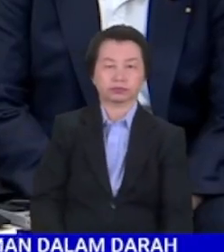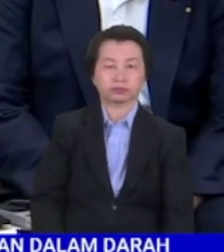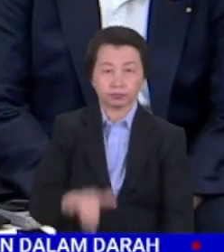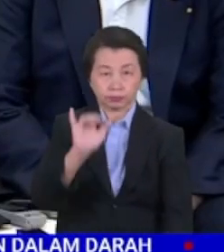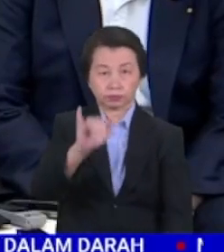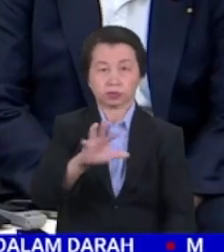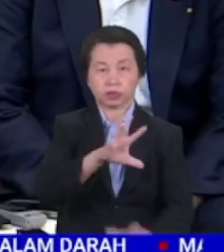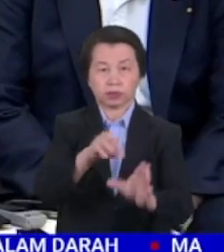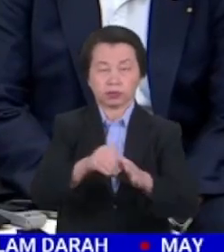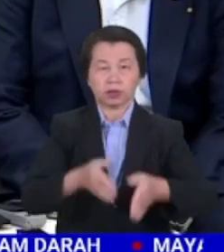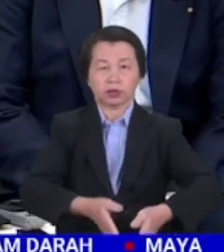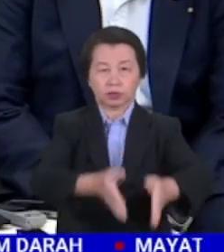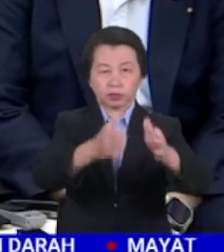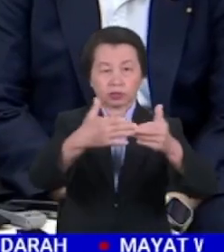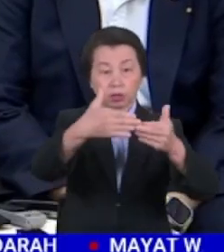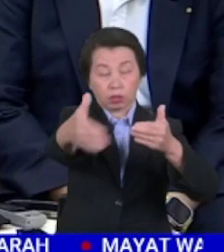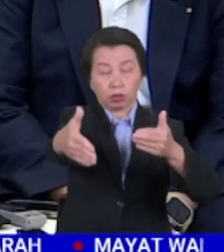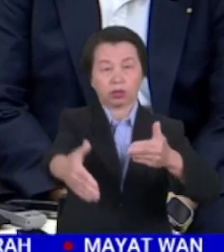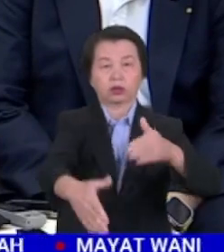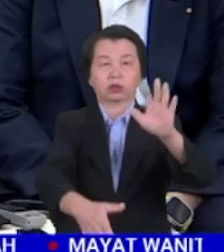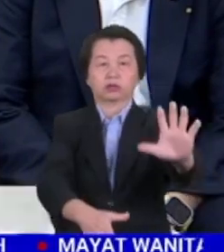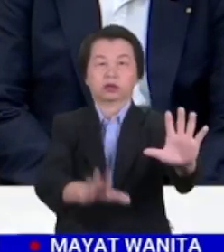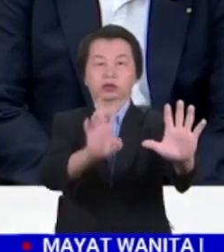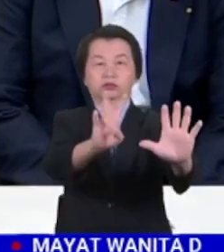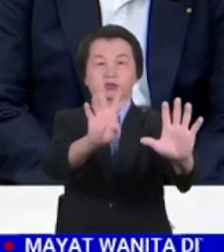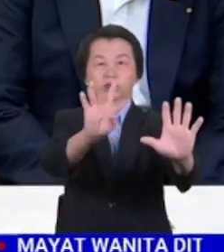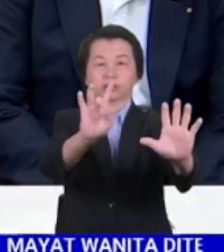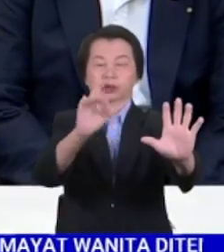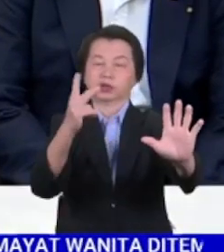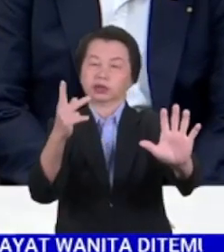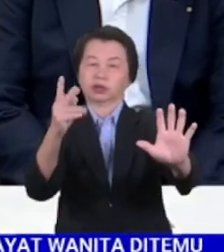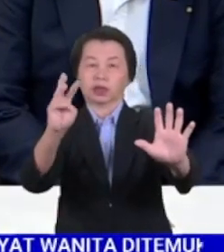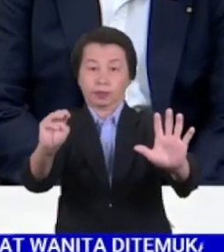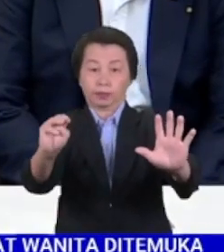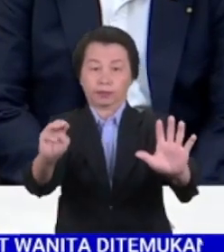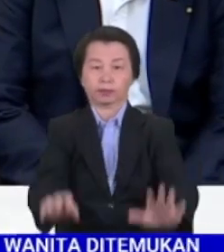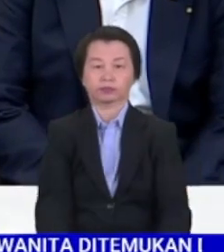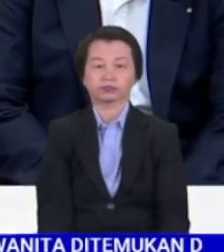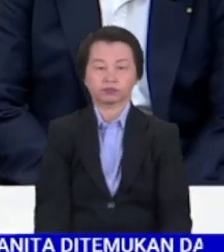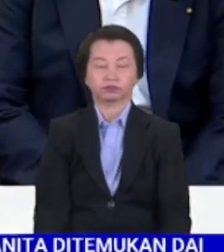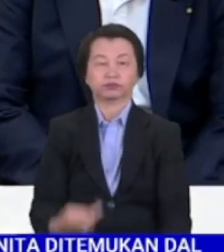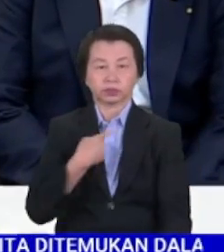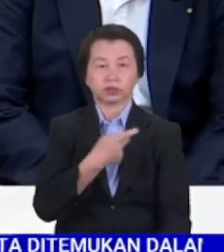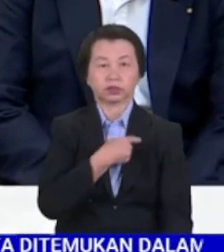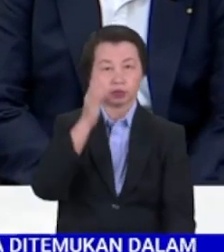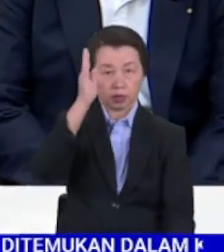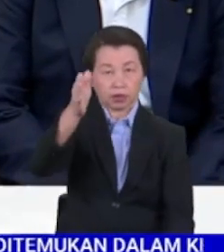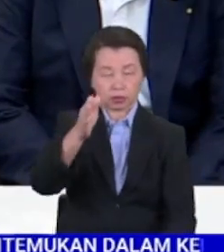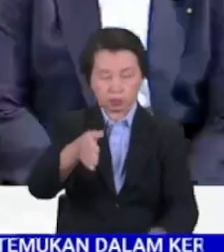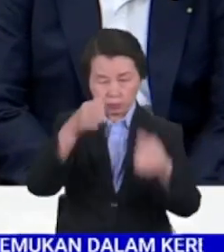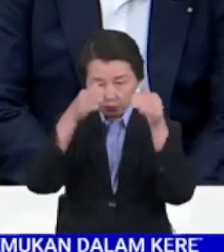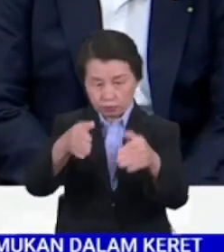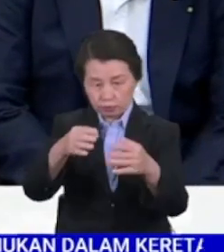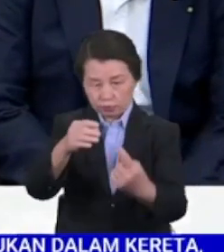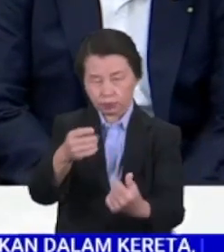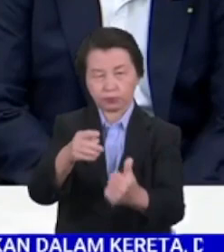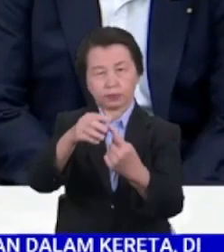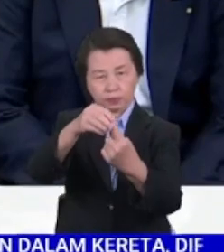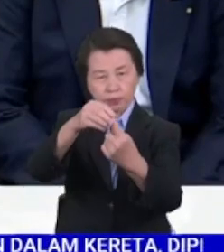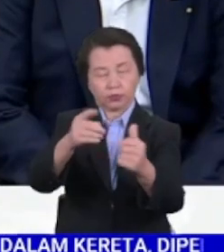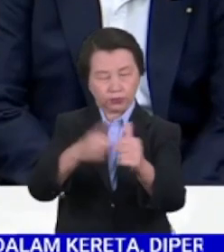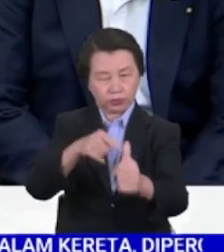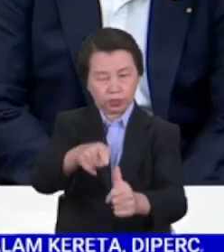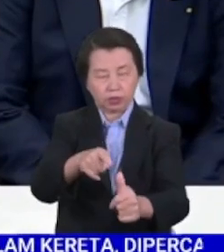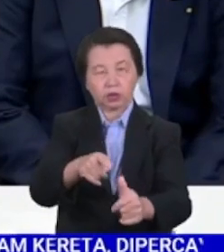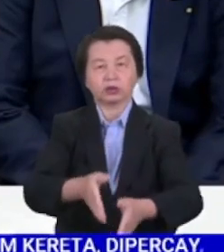Ia melibatkan jalan sejauh 578 km. Di mana kita akan berikan keutamaan pada jalan-jalan yang